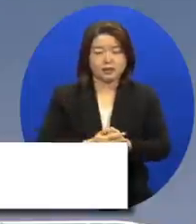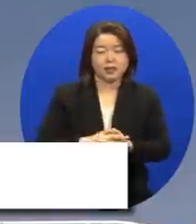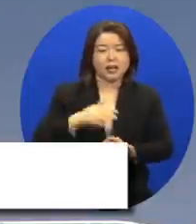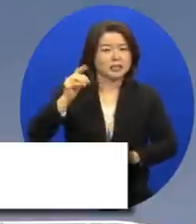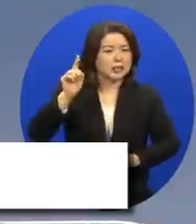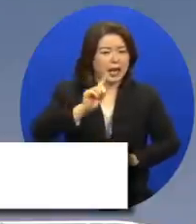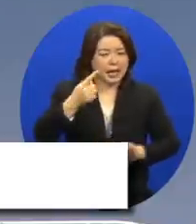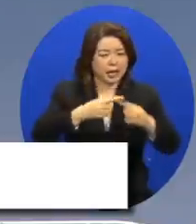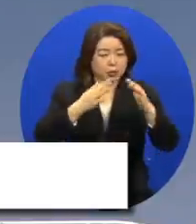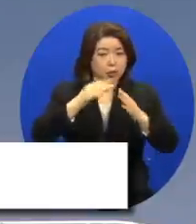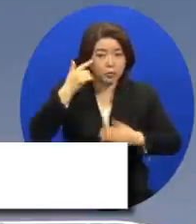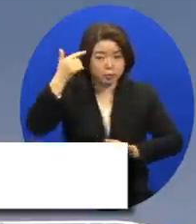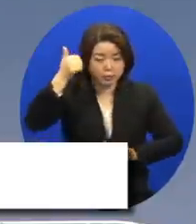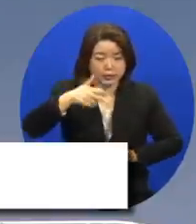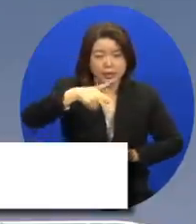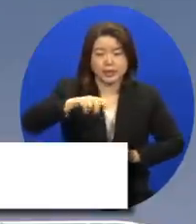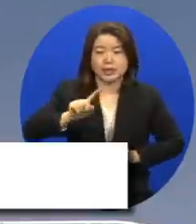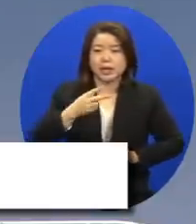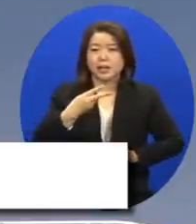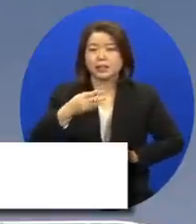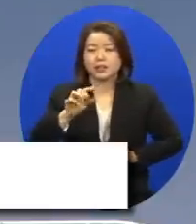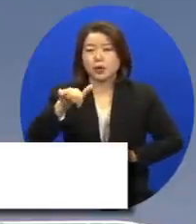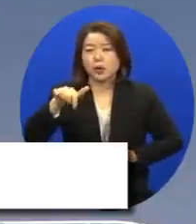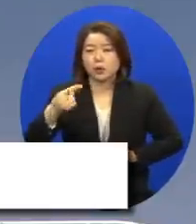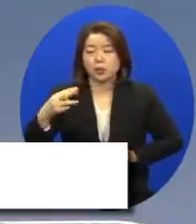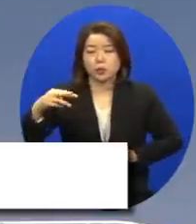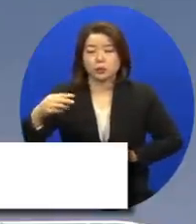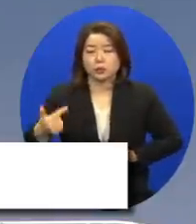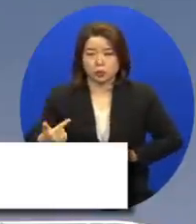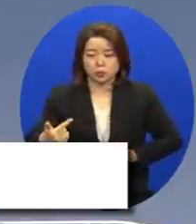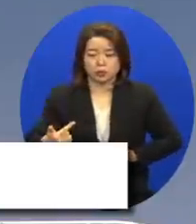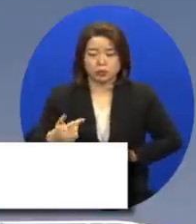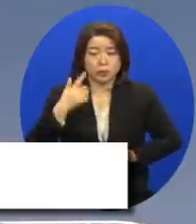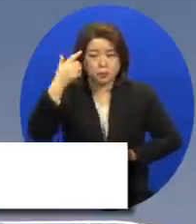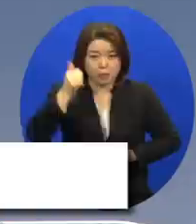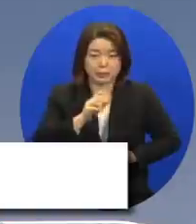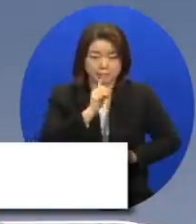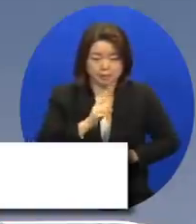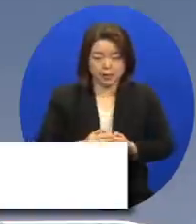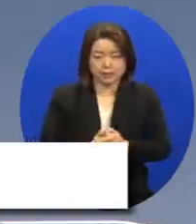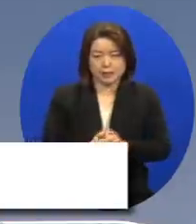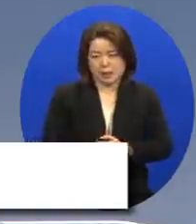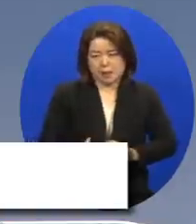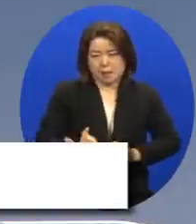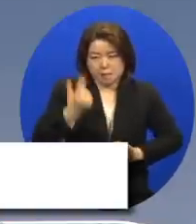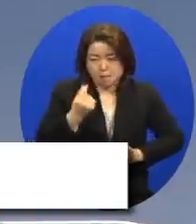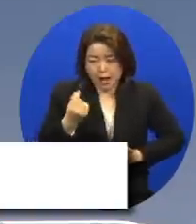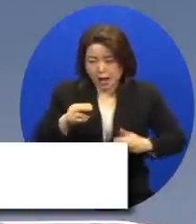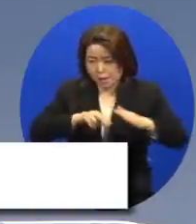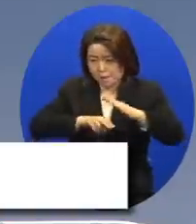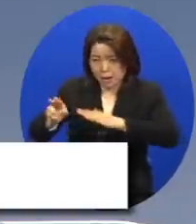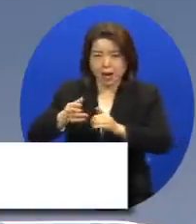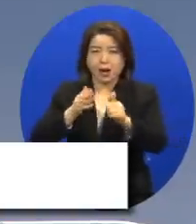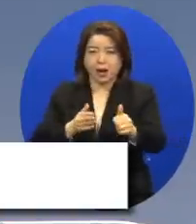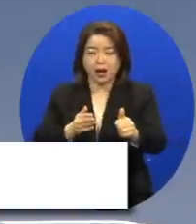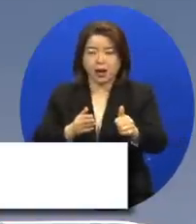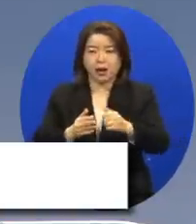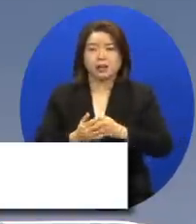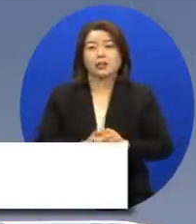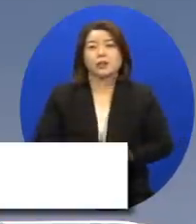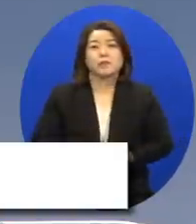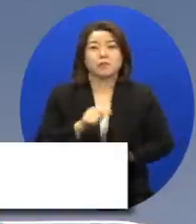목사님이 빨리 빨리 도망 하십시오 물론 포 유어 써야 욜 r